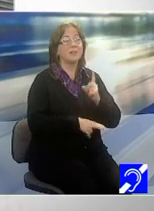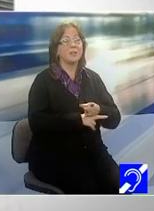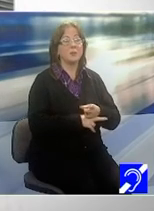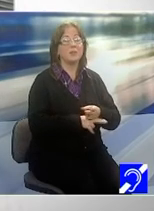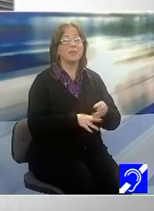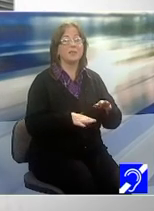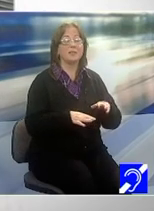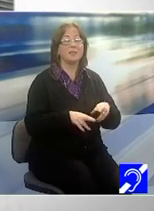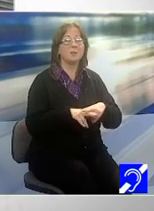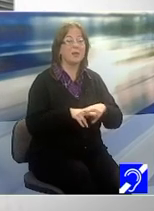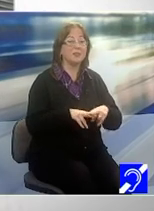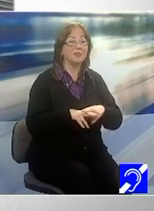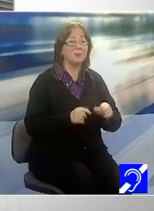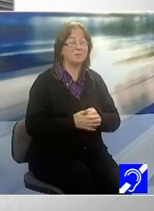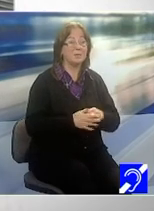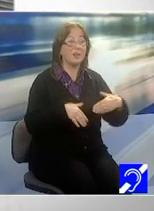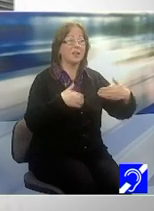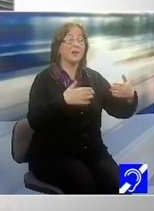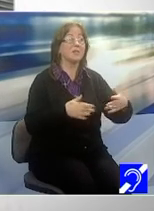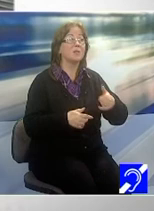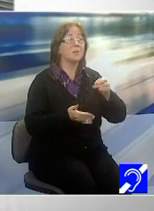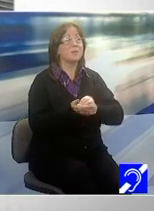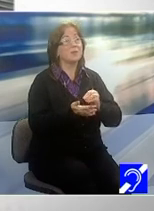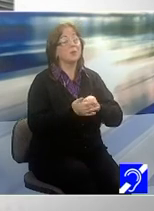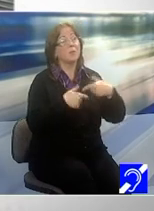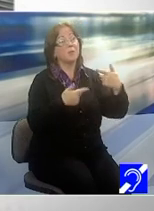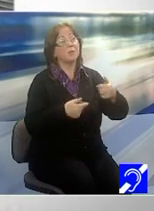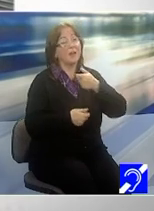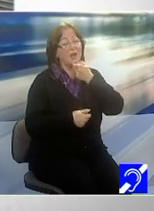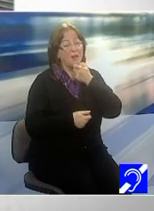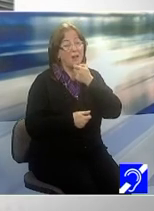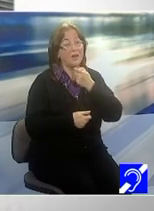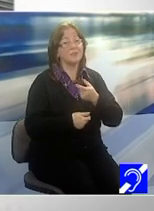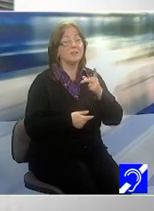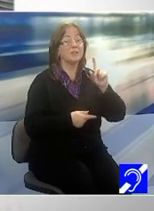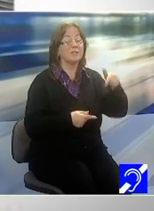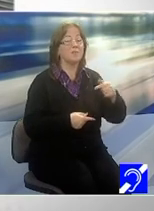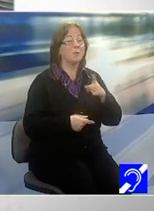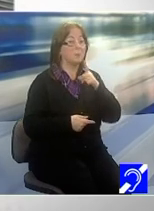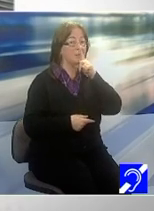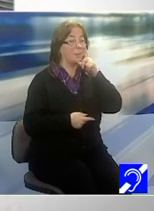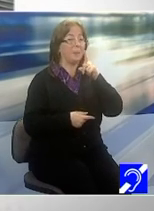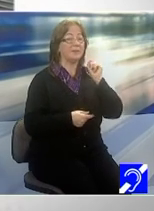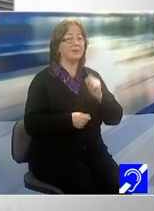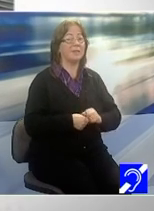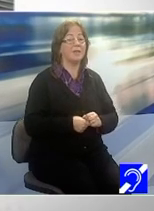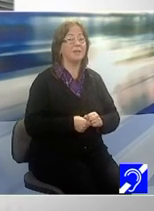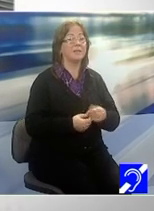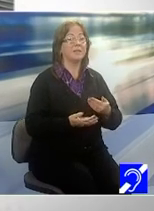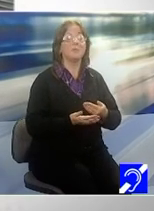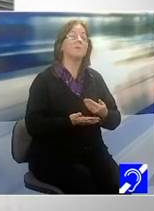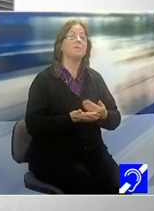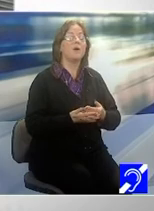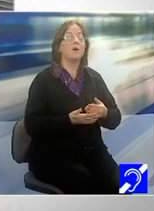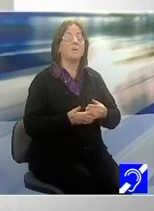an care să, să ne facă mândri și pe partea de operă. Păi eu cred